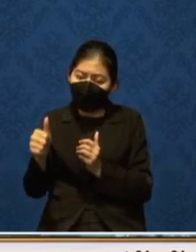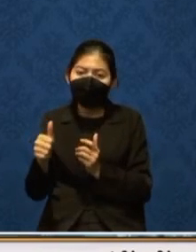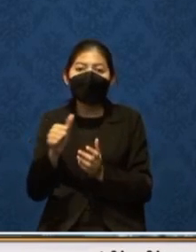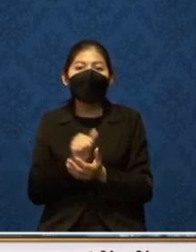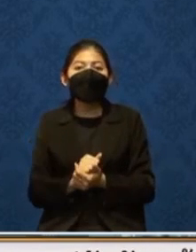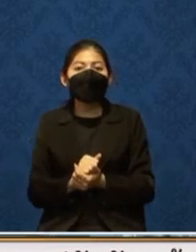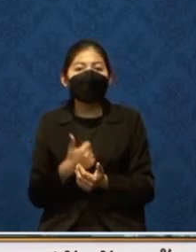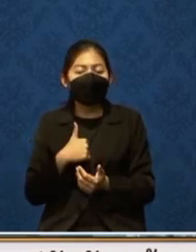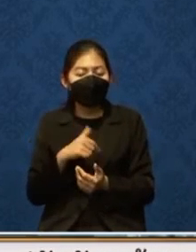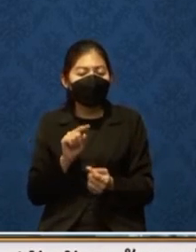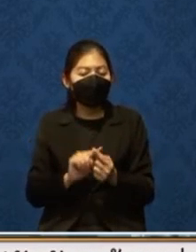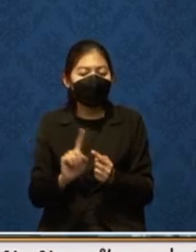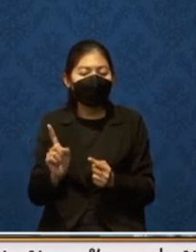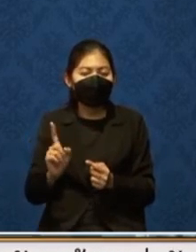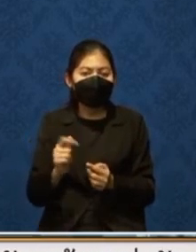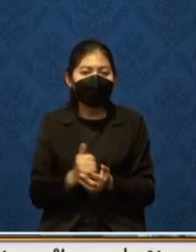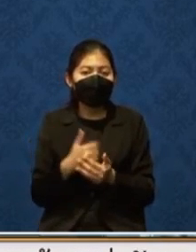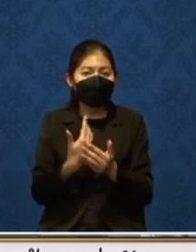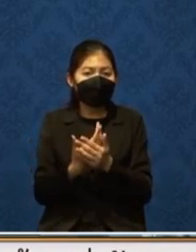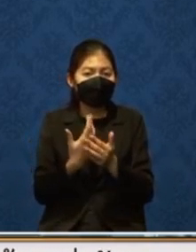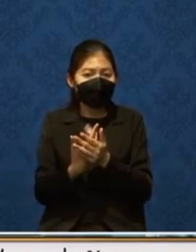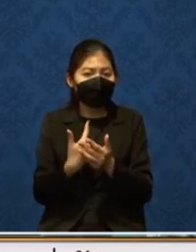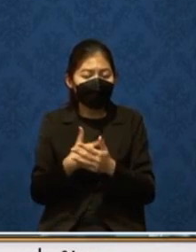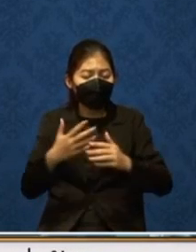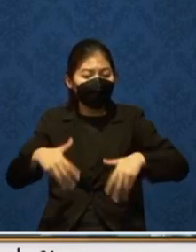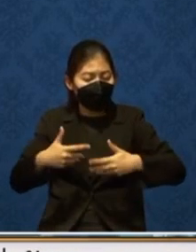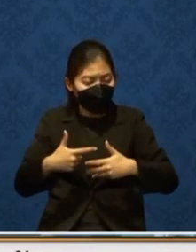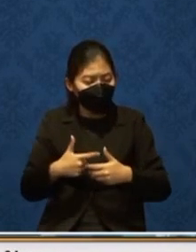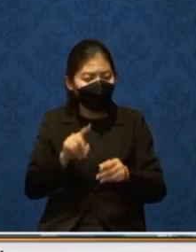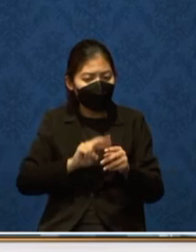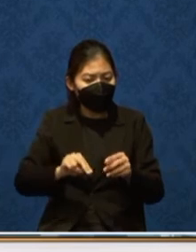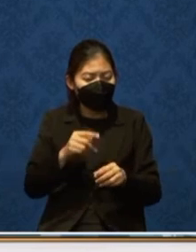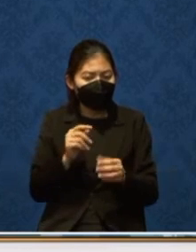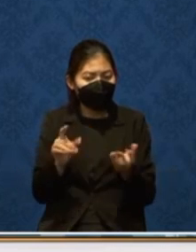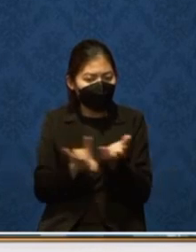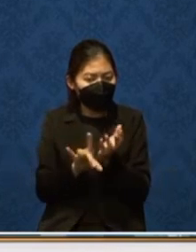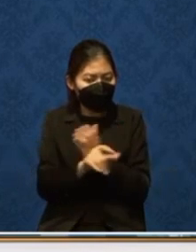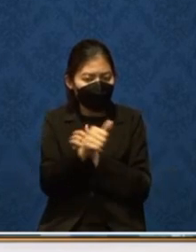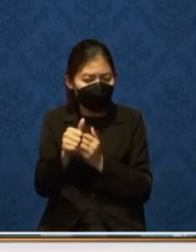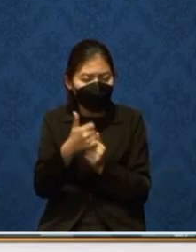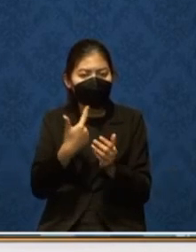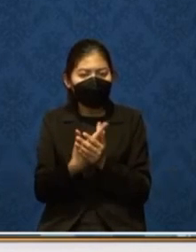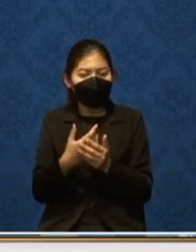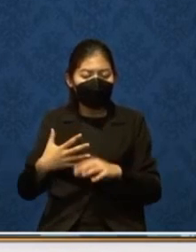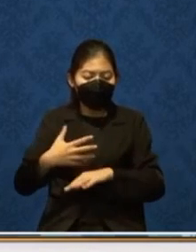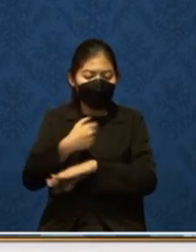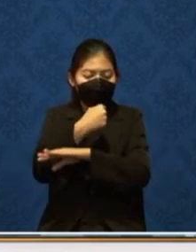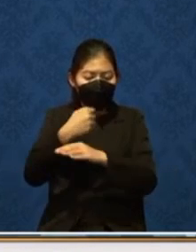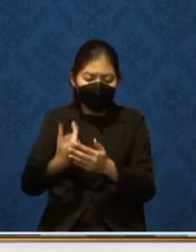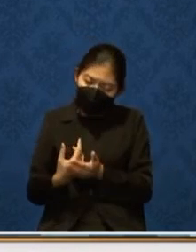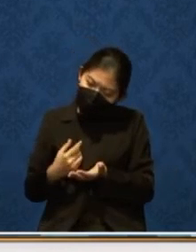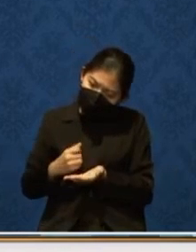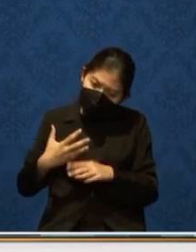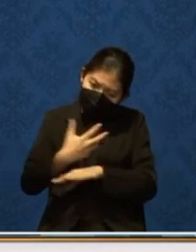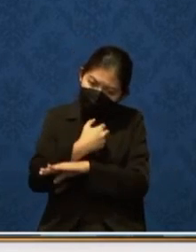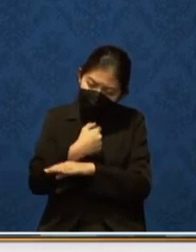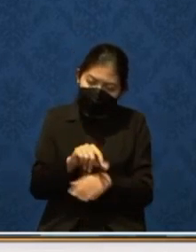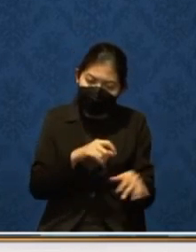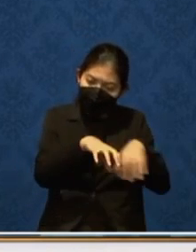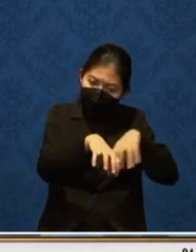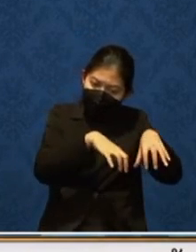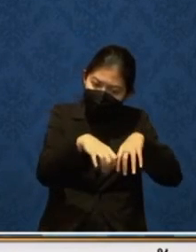เพื่ใหเงินถูกใช้อยมีประสิทธภาพตอบโจธความต pileกันทำมีการกระจัดอำนาด และเม็ดเงินสู่ทั้งถิ่น